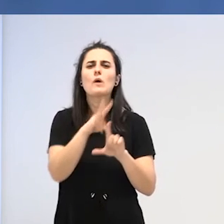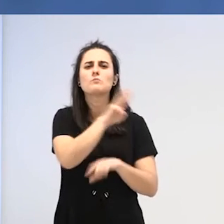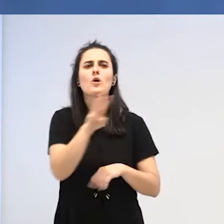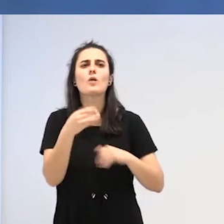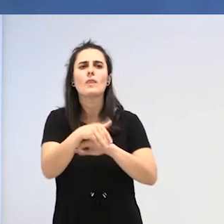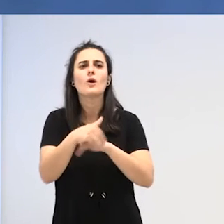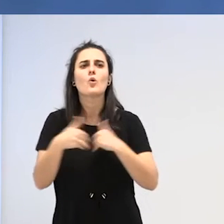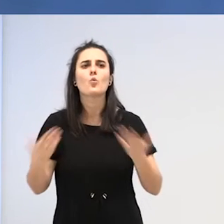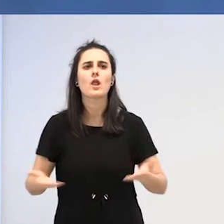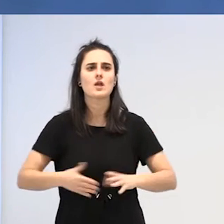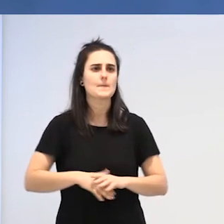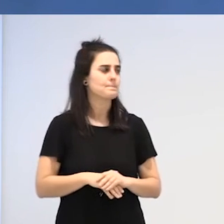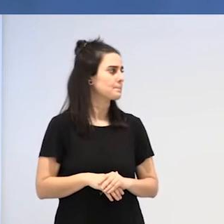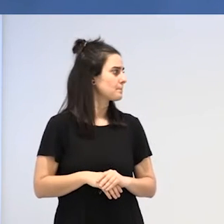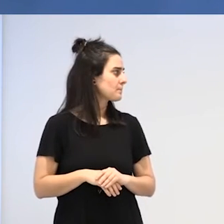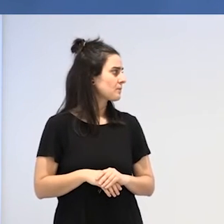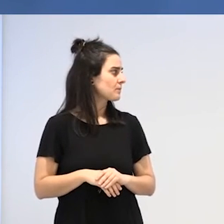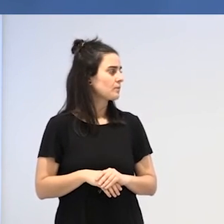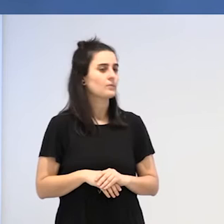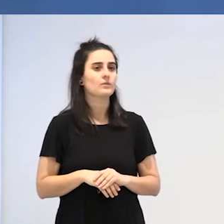Ah, bai, ez dut jarri ez da.